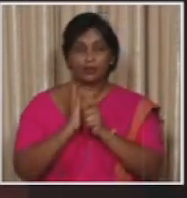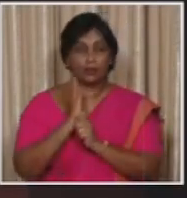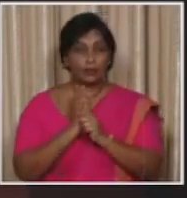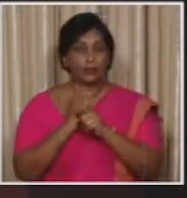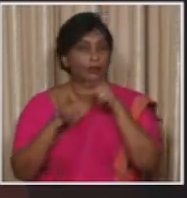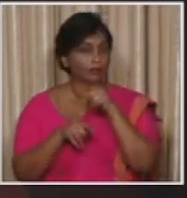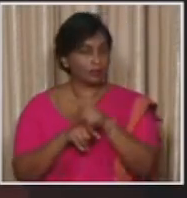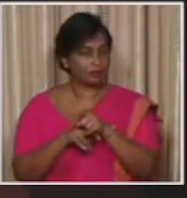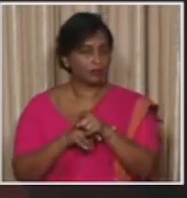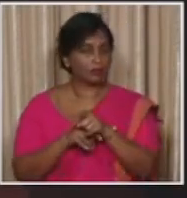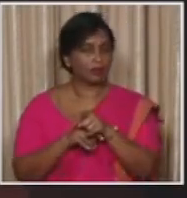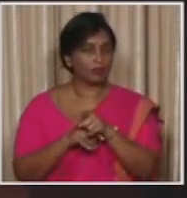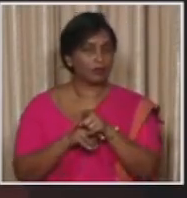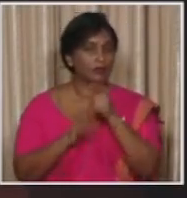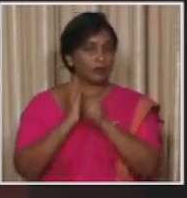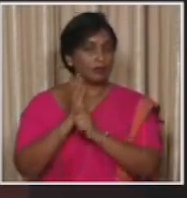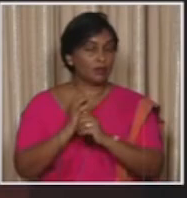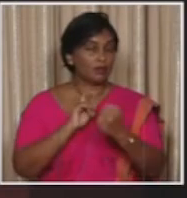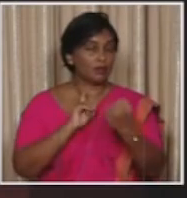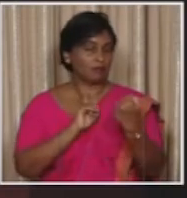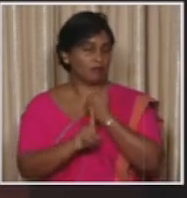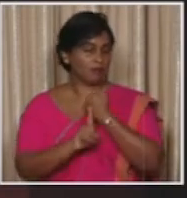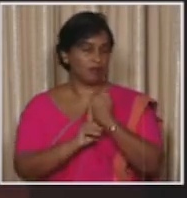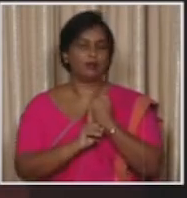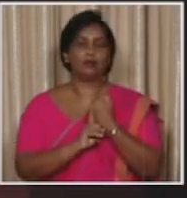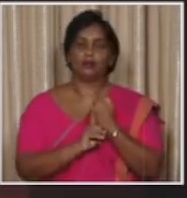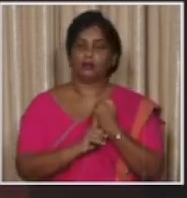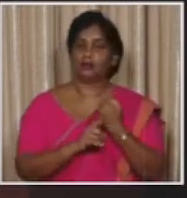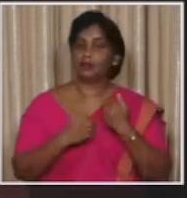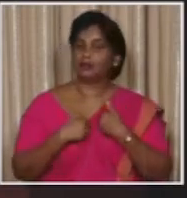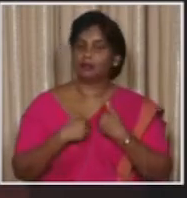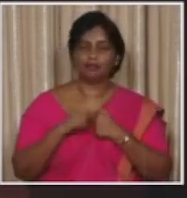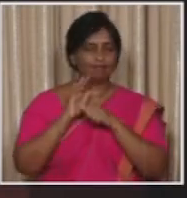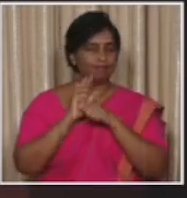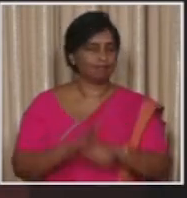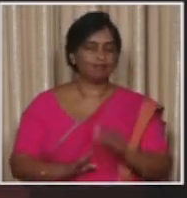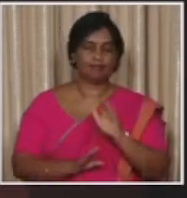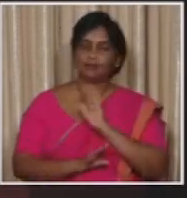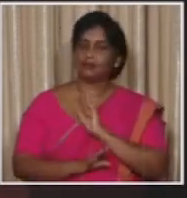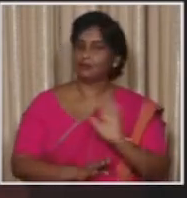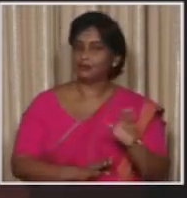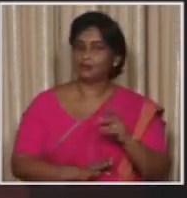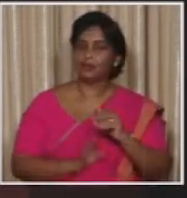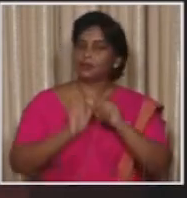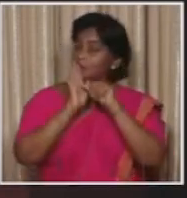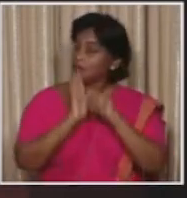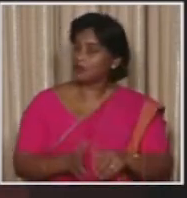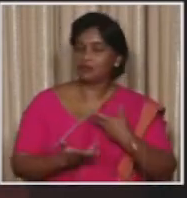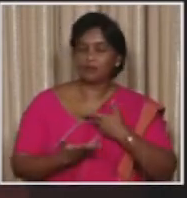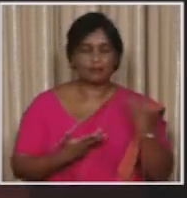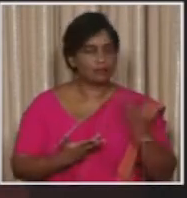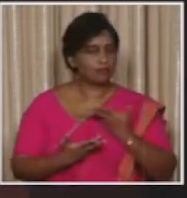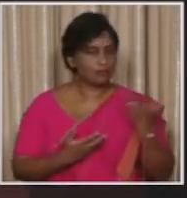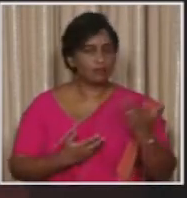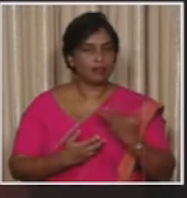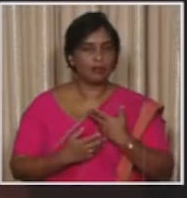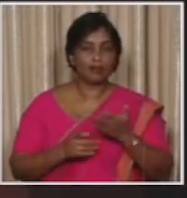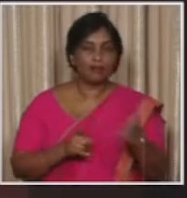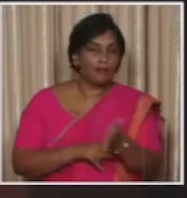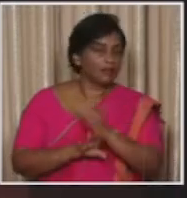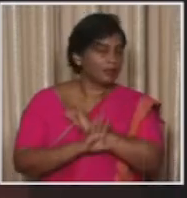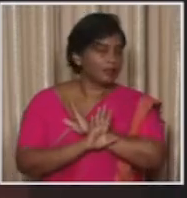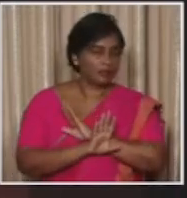මැරවරයන්ගේ මැර ප්‍රහාරවලට අපි යට වෙන්නෙත් නැ, යටත් වෙන්නෙත් නැ, වහල් වෙන්නෙත්